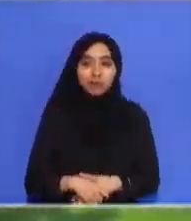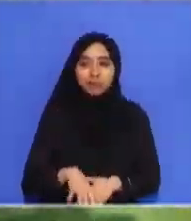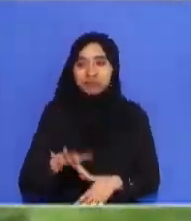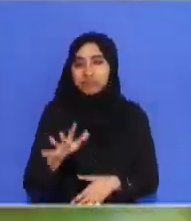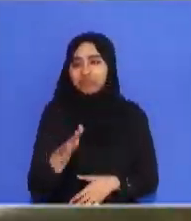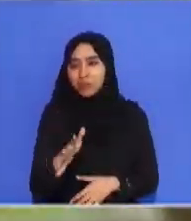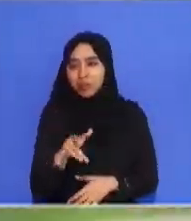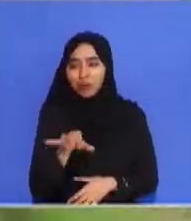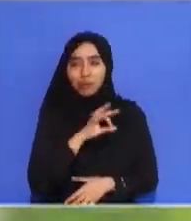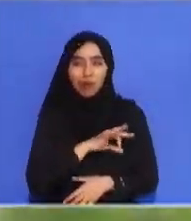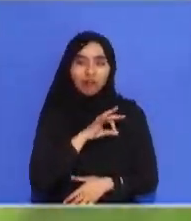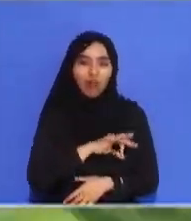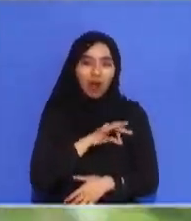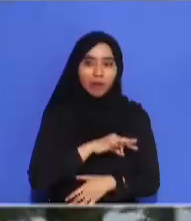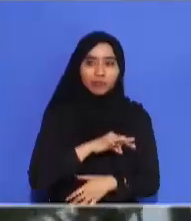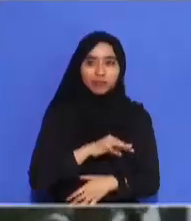jalahang